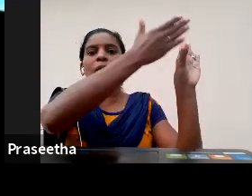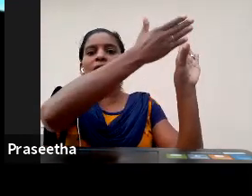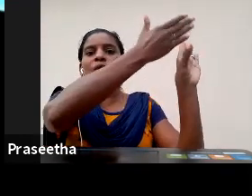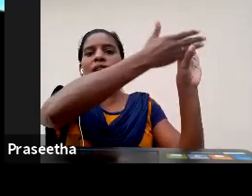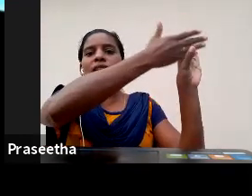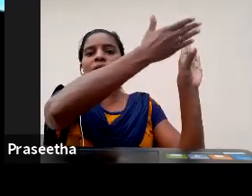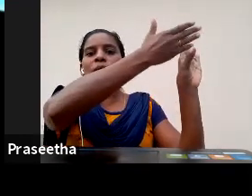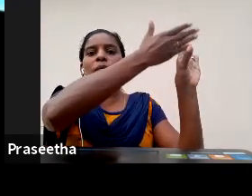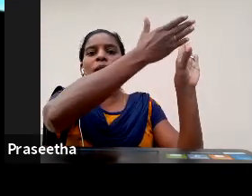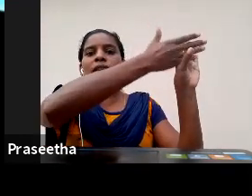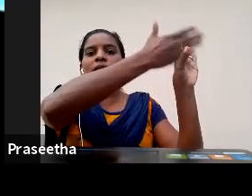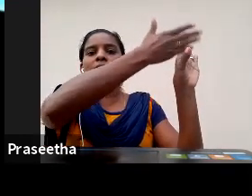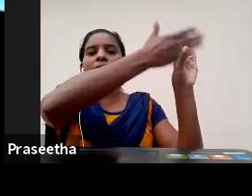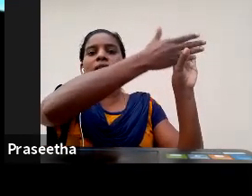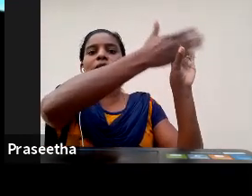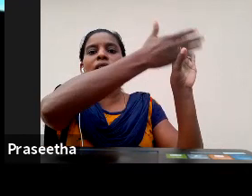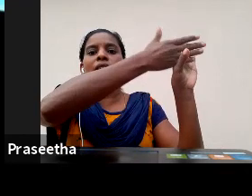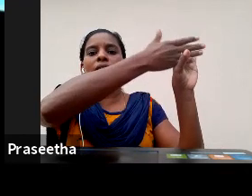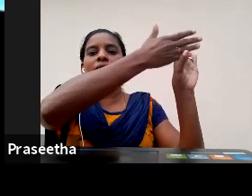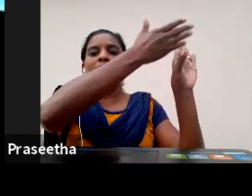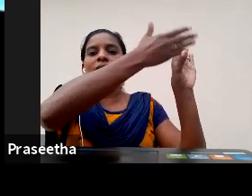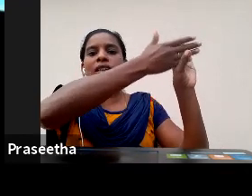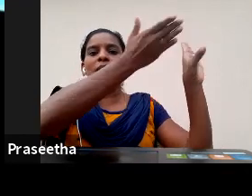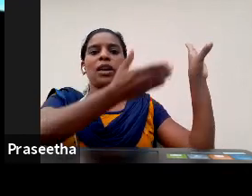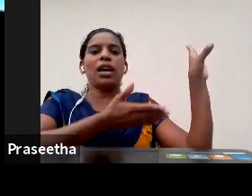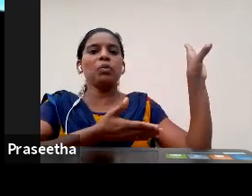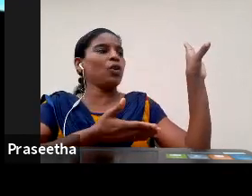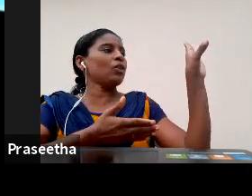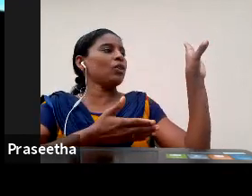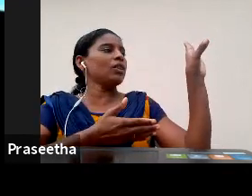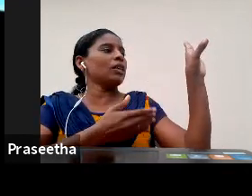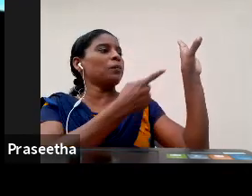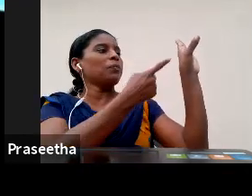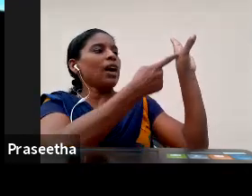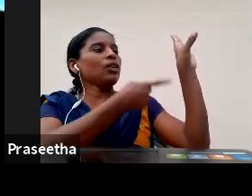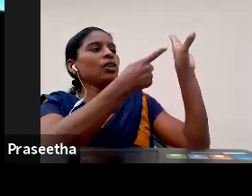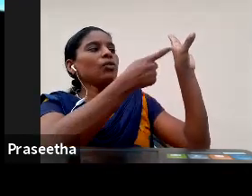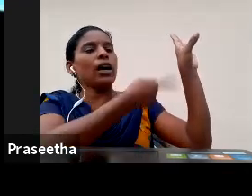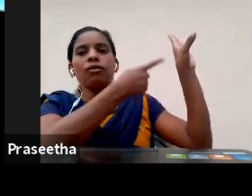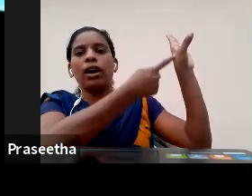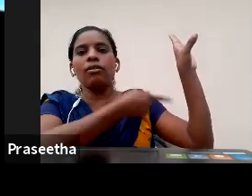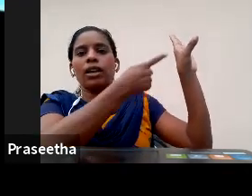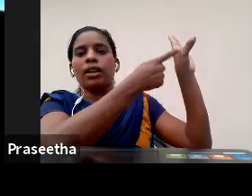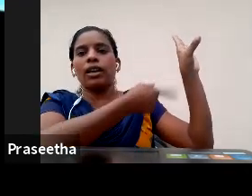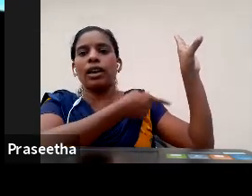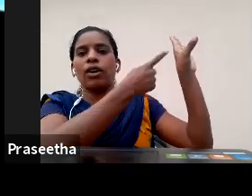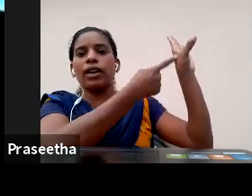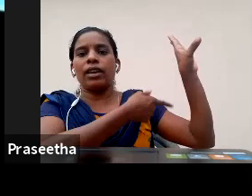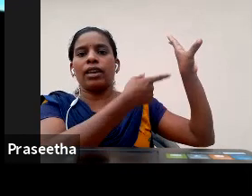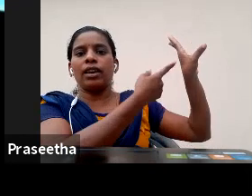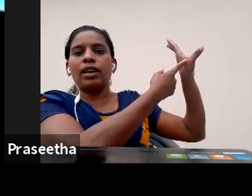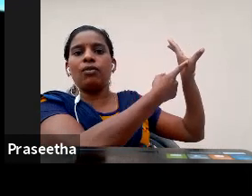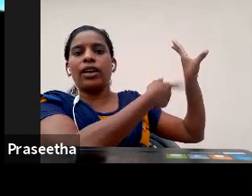ഈ കമണ്ടലുന്റെ ഇത് അല്ല മറ്റേ ഈ ദണ്ടില്ലേ സന്യാസിമാരുടെ അതുപോലെ ഒരു ഇത് കിട്ടും, അതിനൊരു വാല് വരക്കുക ഇങ്ങനെ